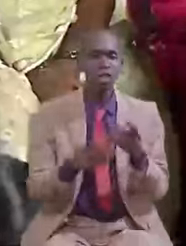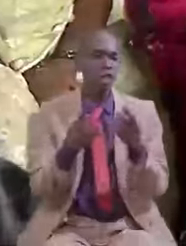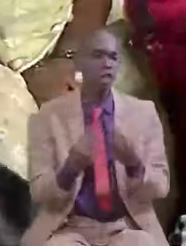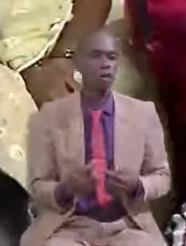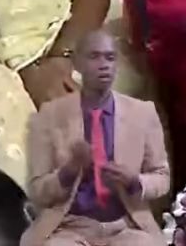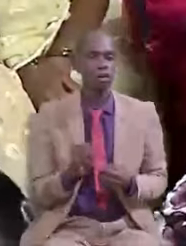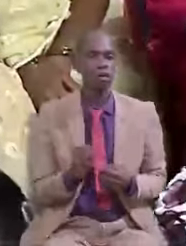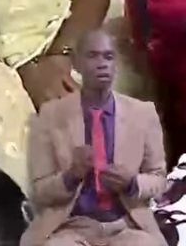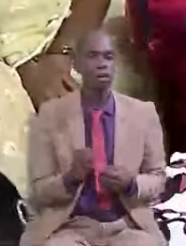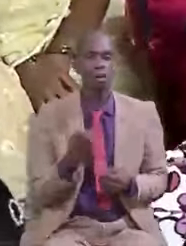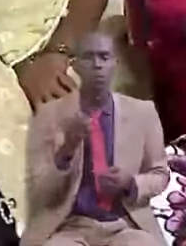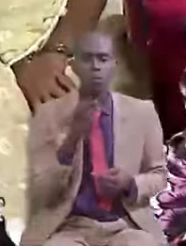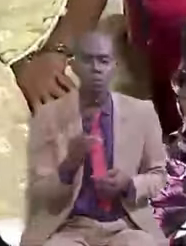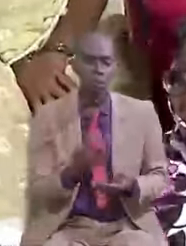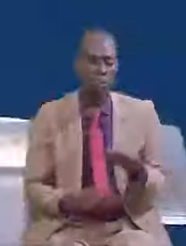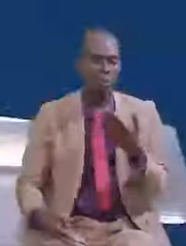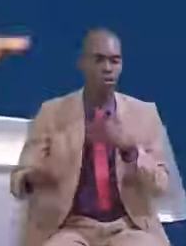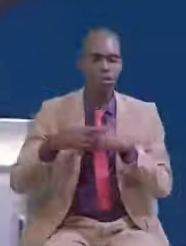dont la restauration vient,